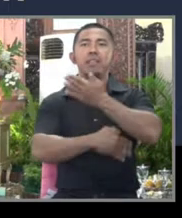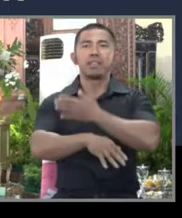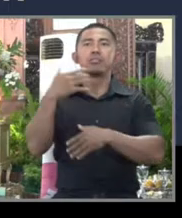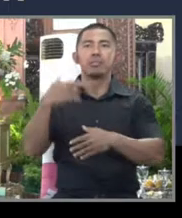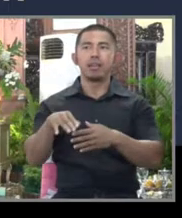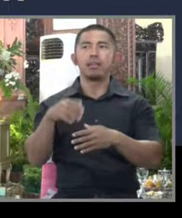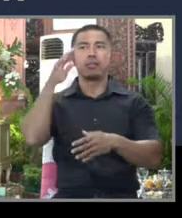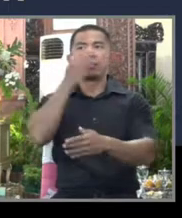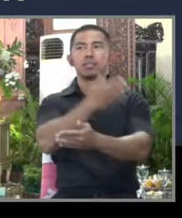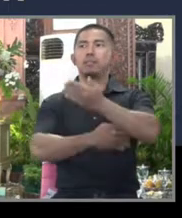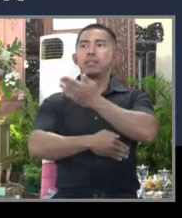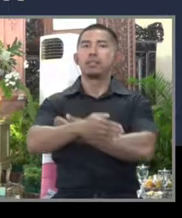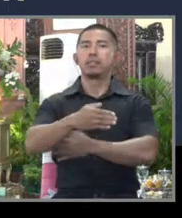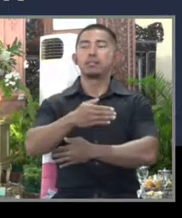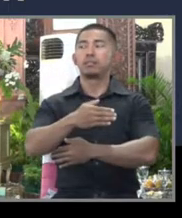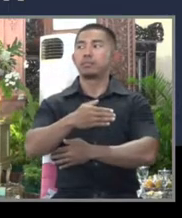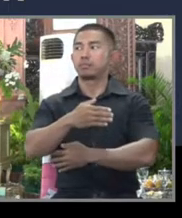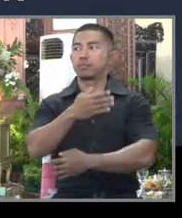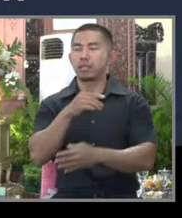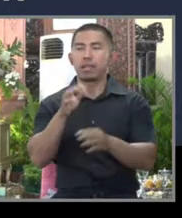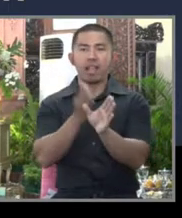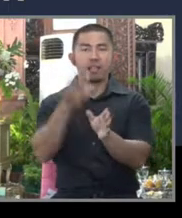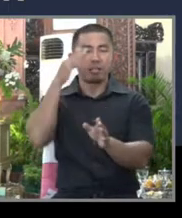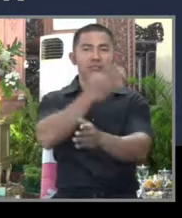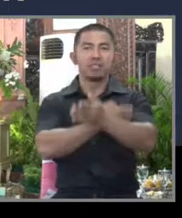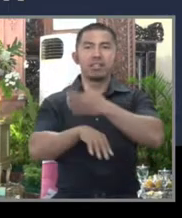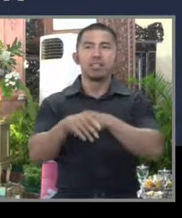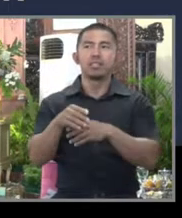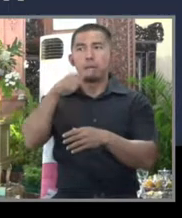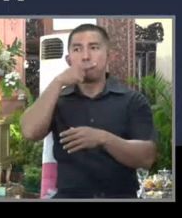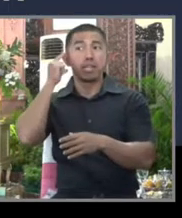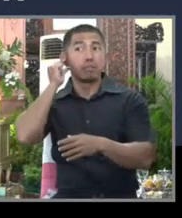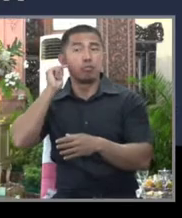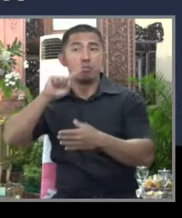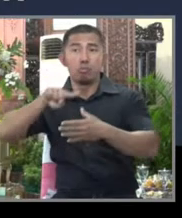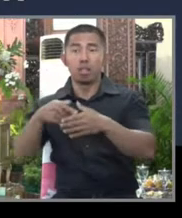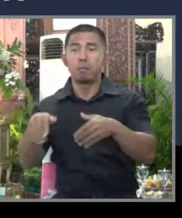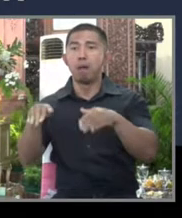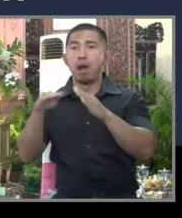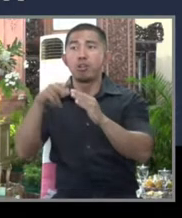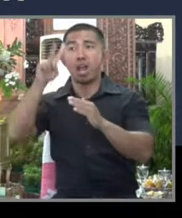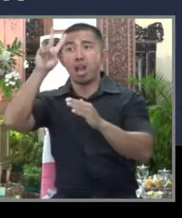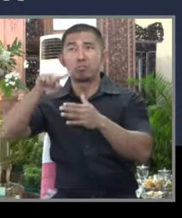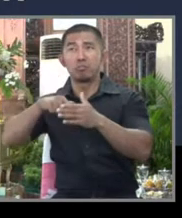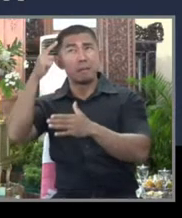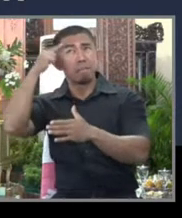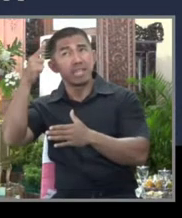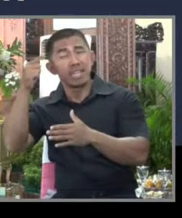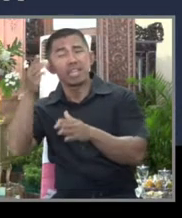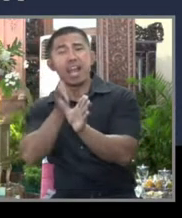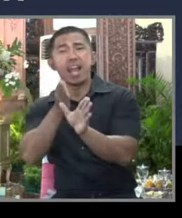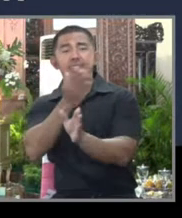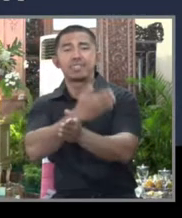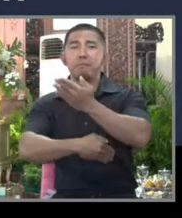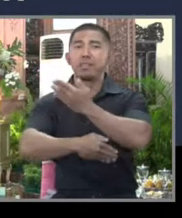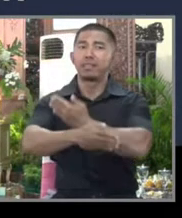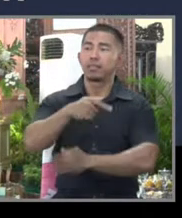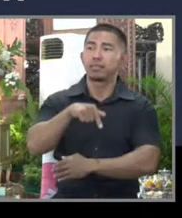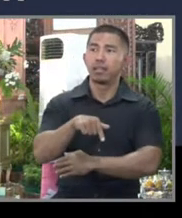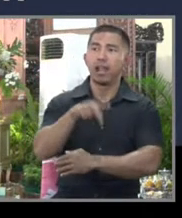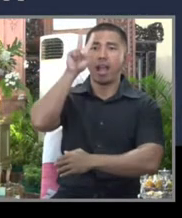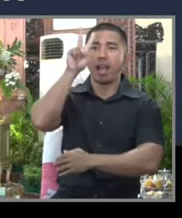ya untuk masuk ke pendopo ya. Bapak Ibu, begitu membangun, mulailah kita berpikir bahwa aksesabilitas untuk yang berkebutuhan